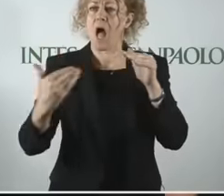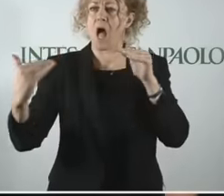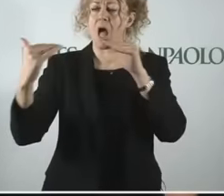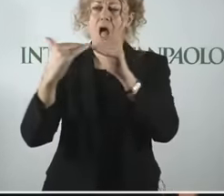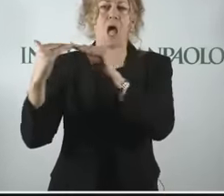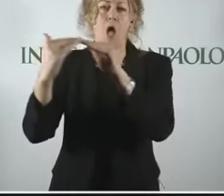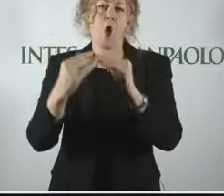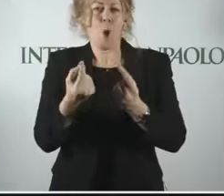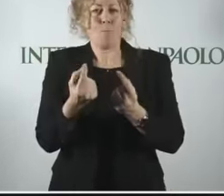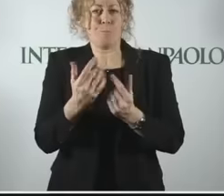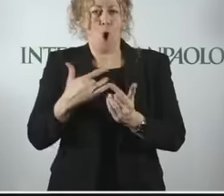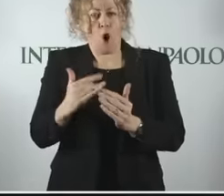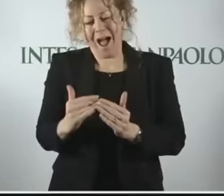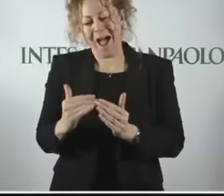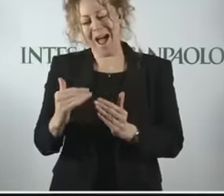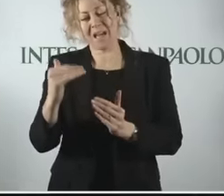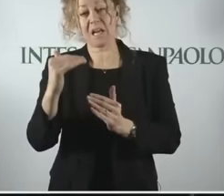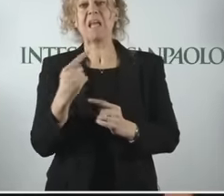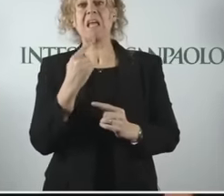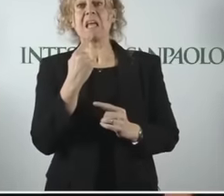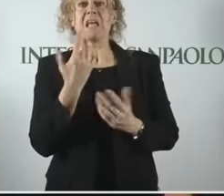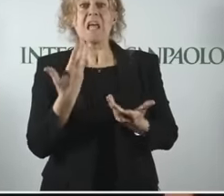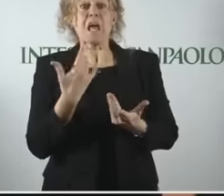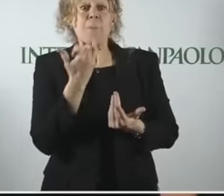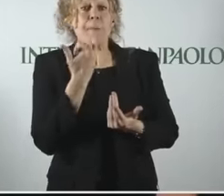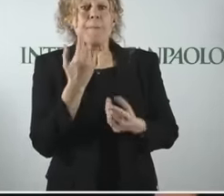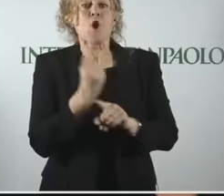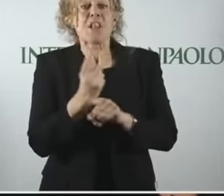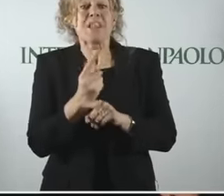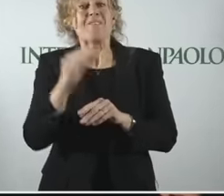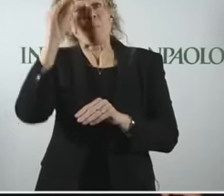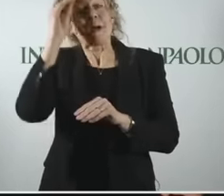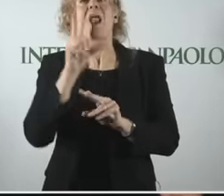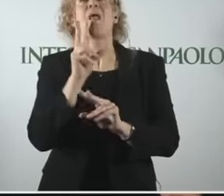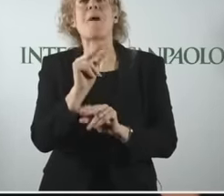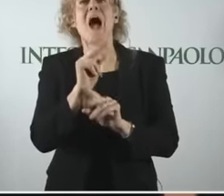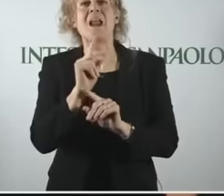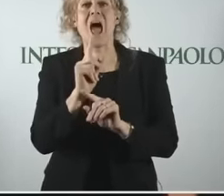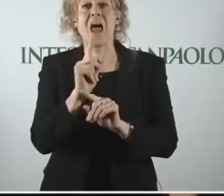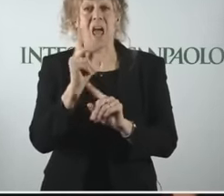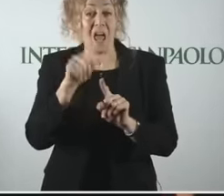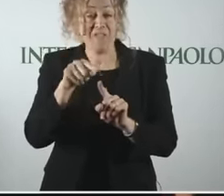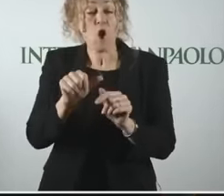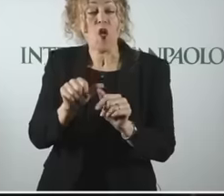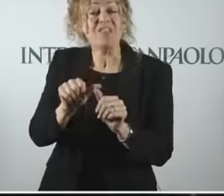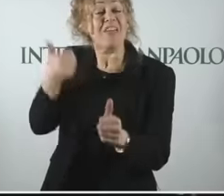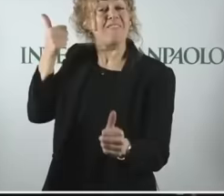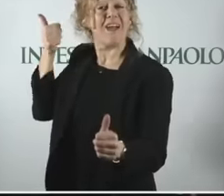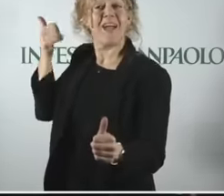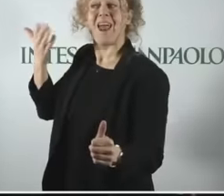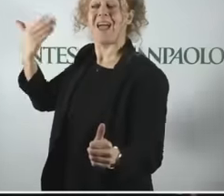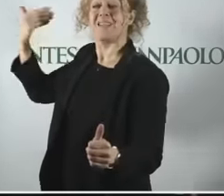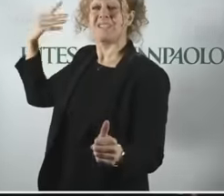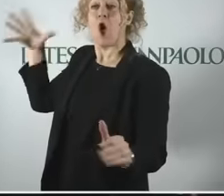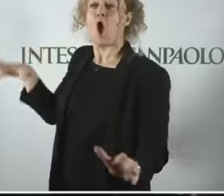imparando a parlare io sono abbastanza convinto che non è diverso non granché da un bambino che stava appena